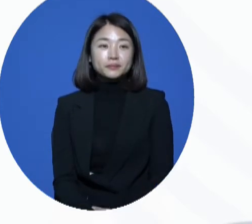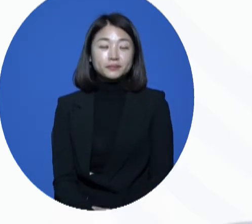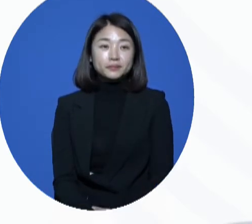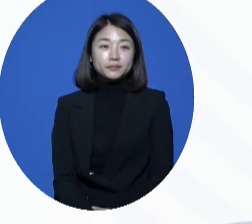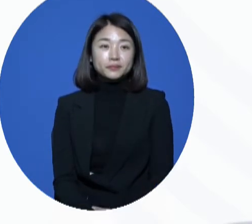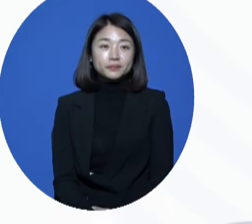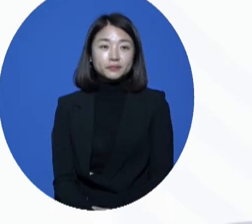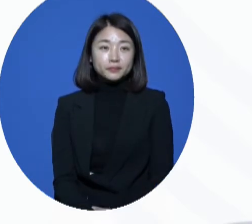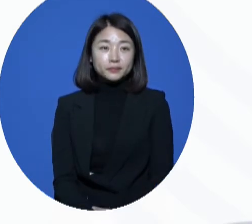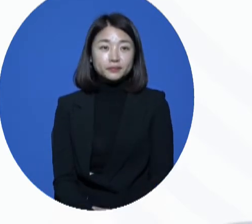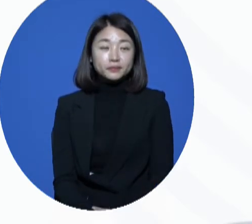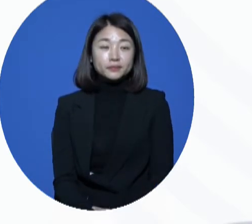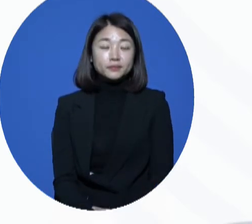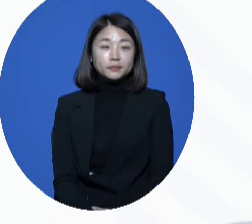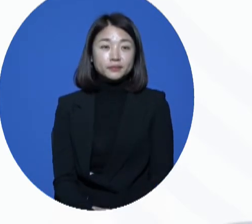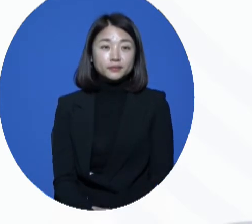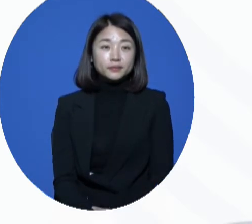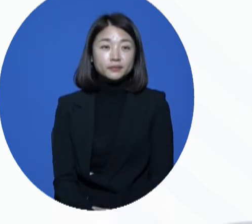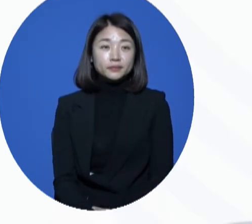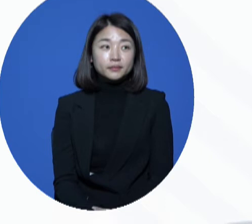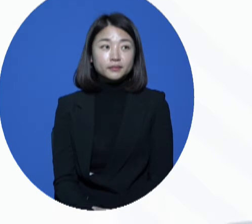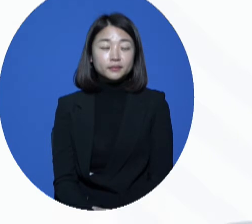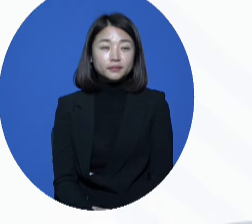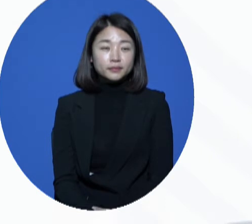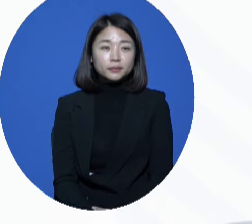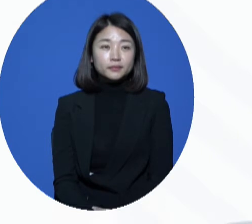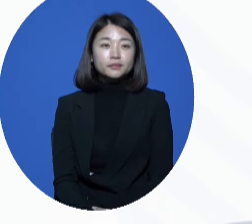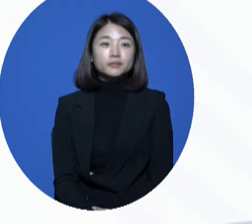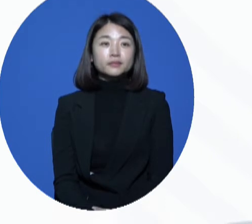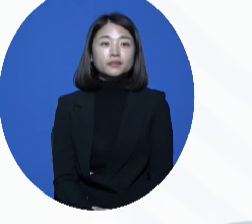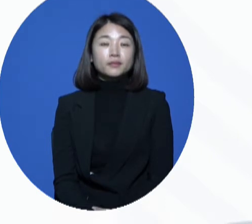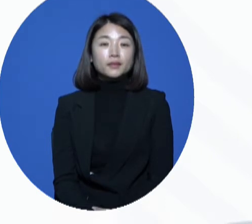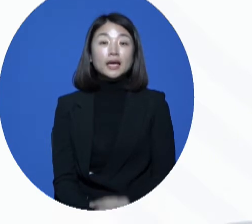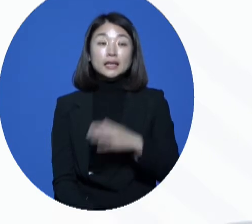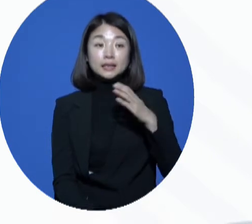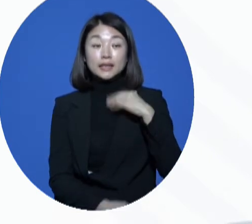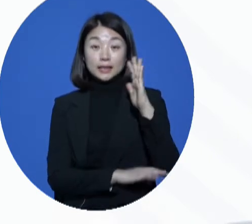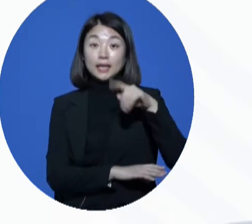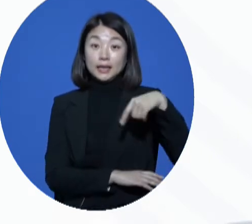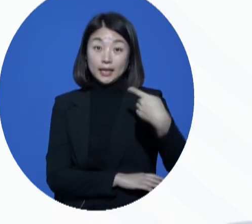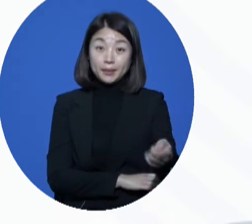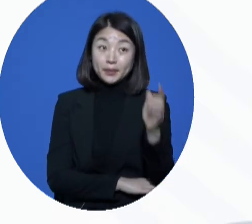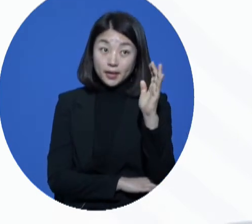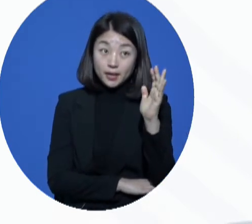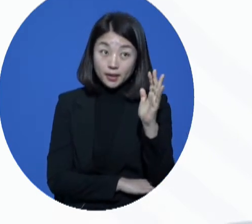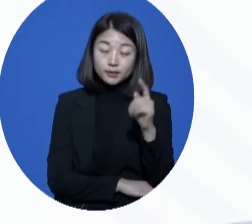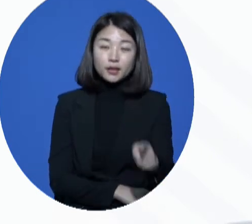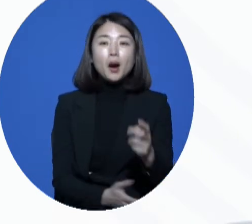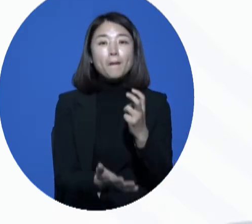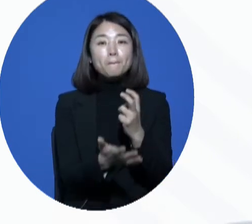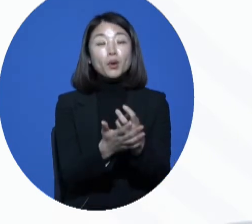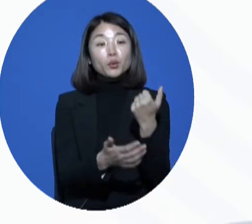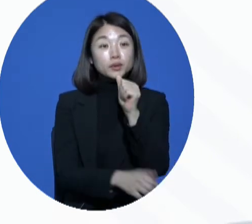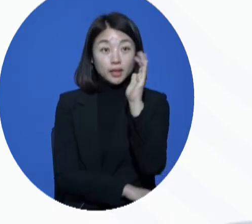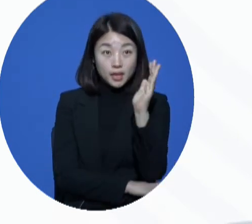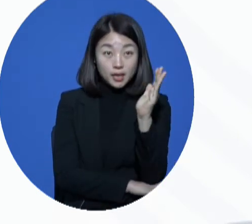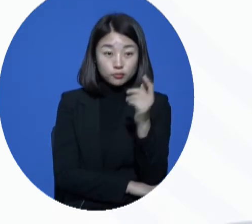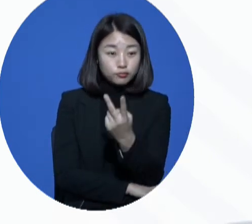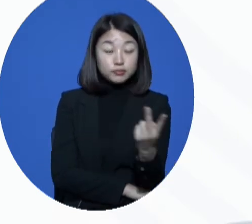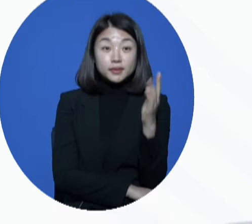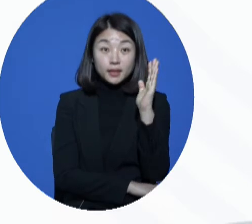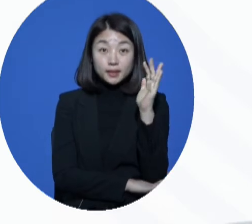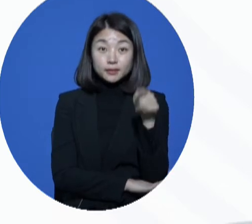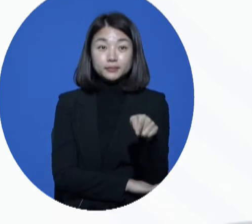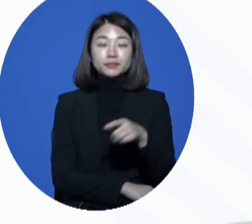저는 그래서 이러한 것들을 넘어서기 위해서 뒤에 조민재 선생님과 이현주 변호사님이 제도적으로 필요한 내용들을 말씀해 주실